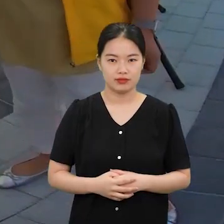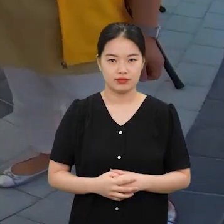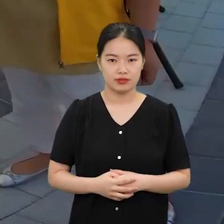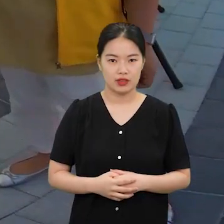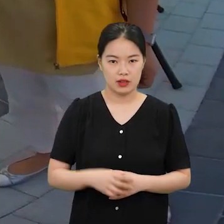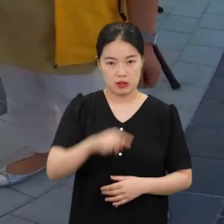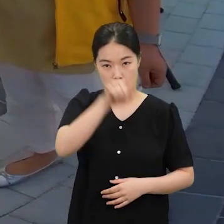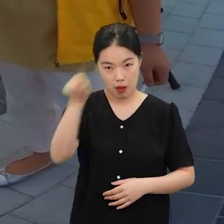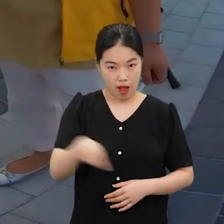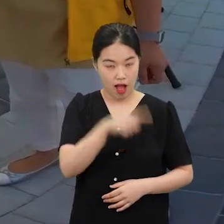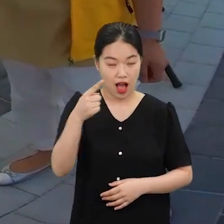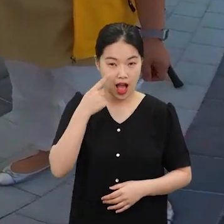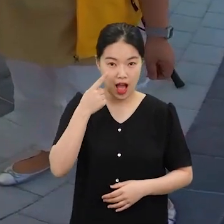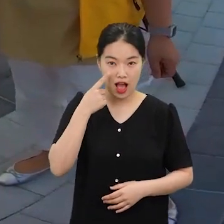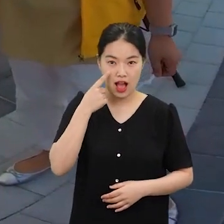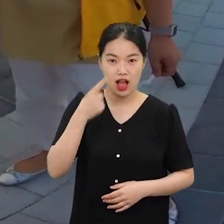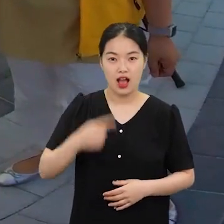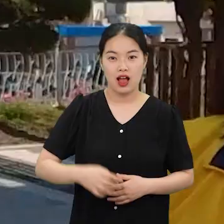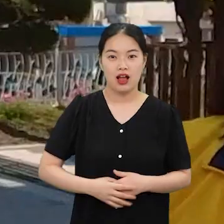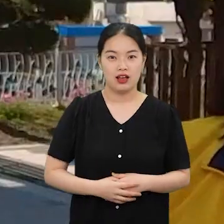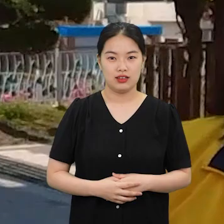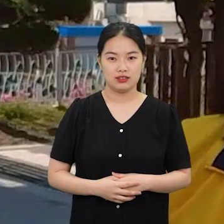돌려봐봐 한번. 네, 정품이야. 그거.